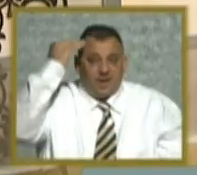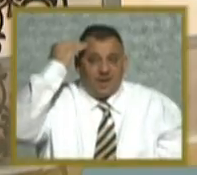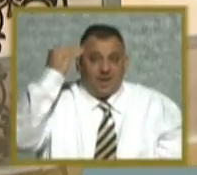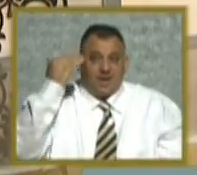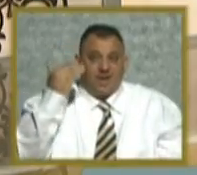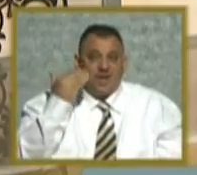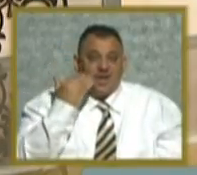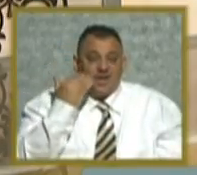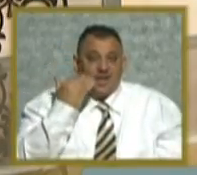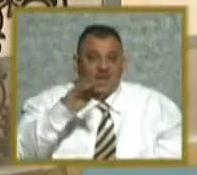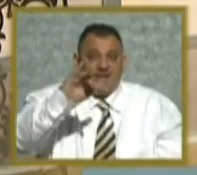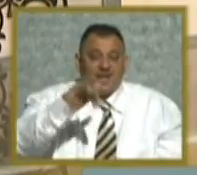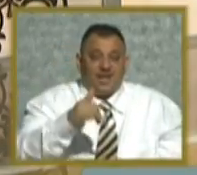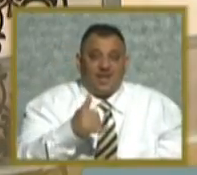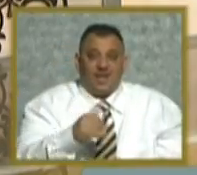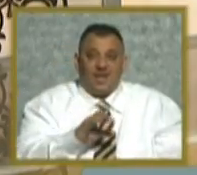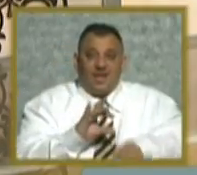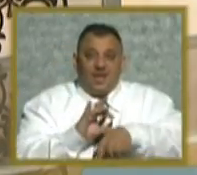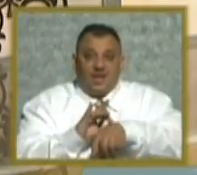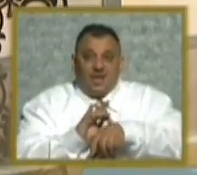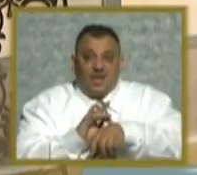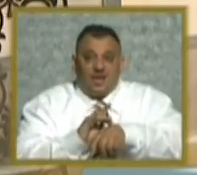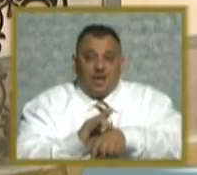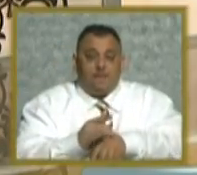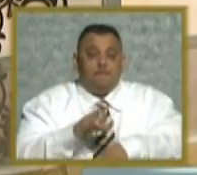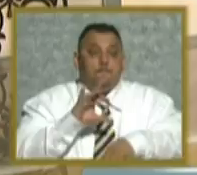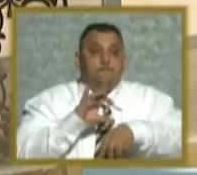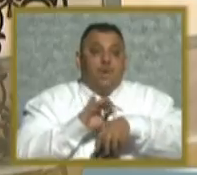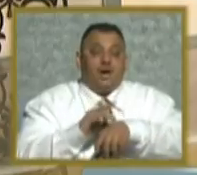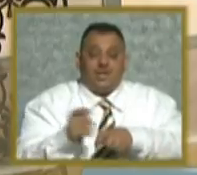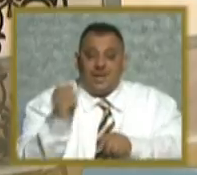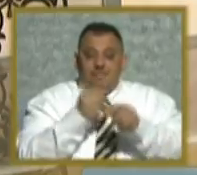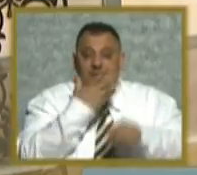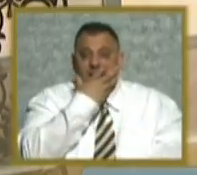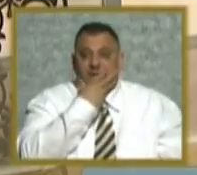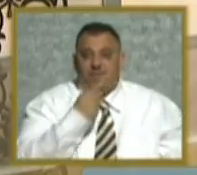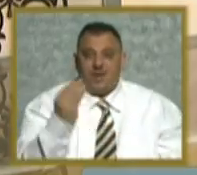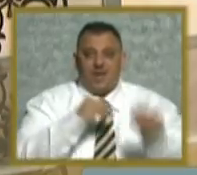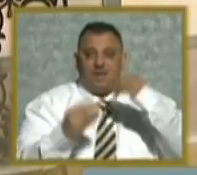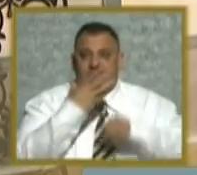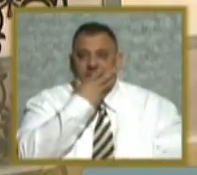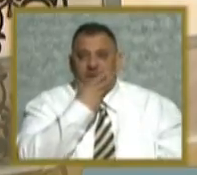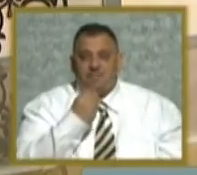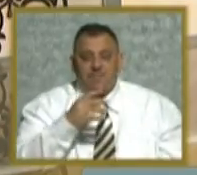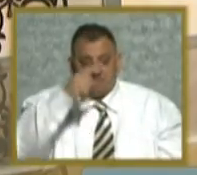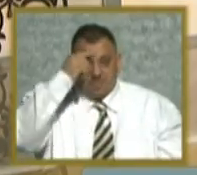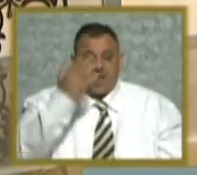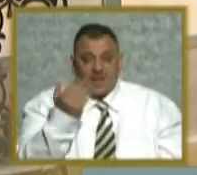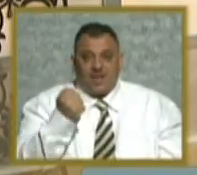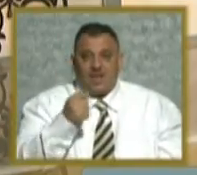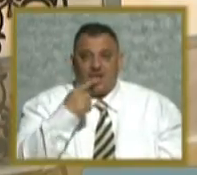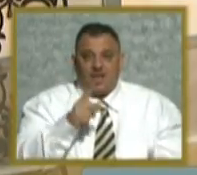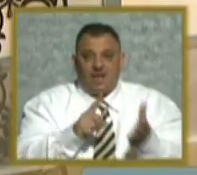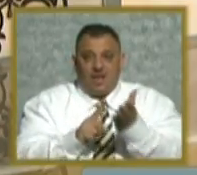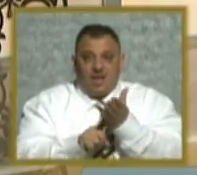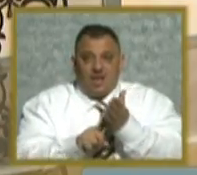تأتي يعني لعلاج مسألة مرضية أم لزينة وتجمل؟ لا، لزينة وتجمل. مثل إيش الزينة وتجمل؟ تغير خلق